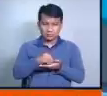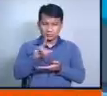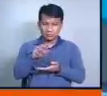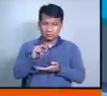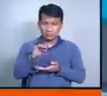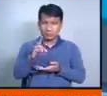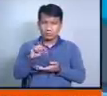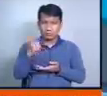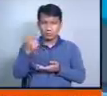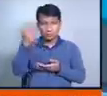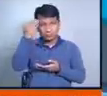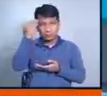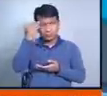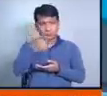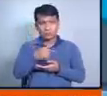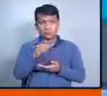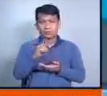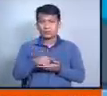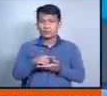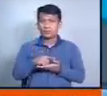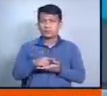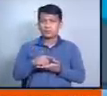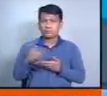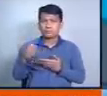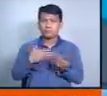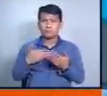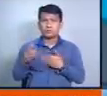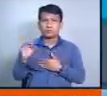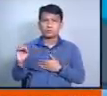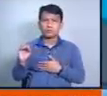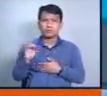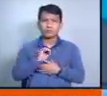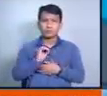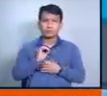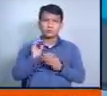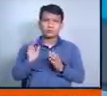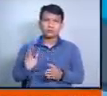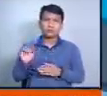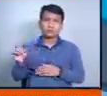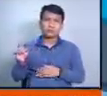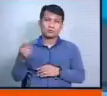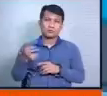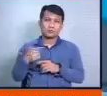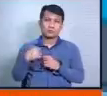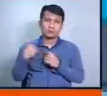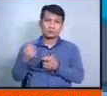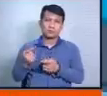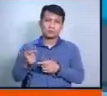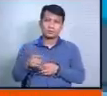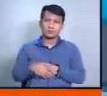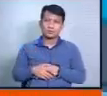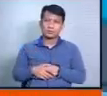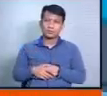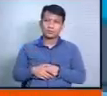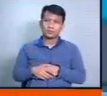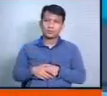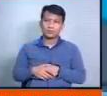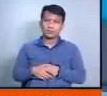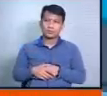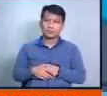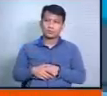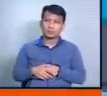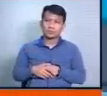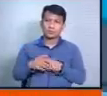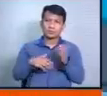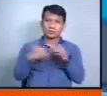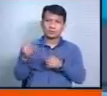sa lending. Alam naman po nila yan sir. Lending? Sino po mayari ng lending? Tatanong ko lang po sir sa officer ha, kasi nasa labas